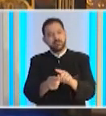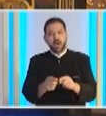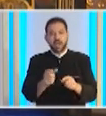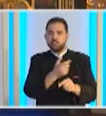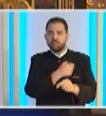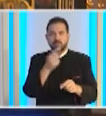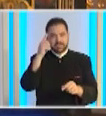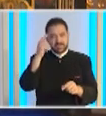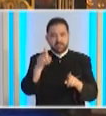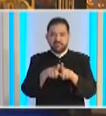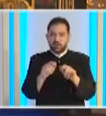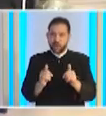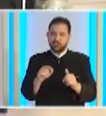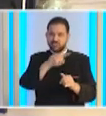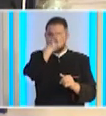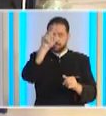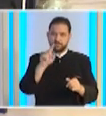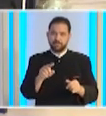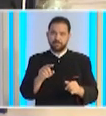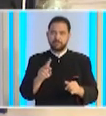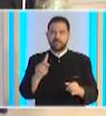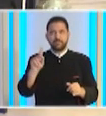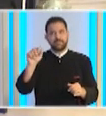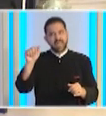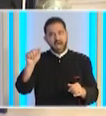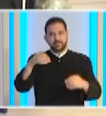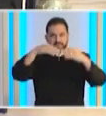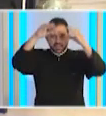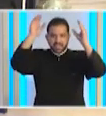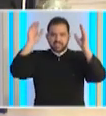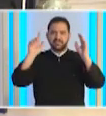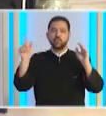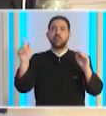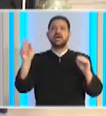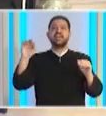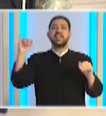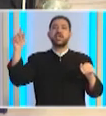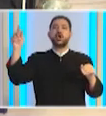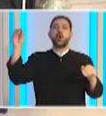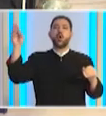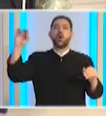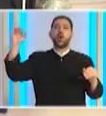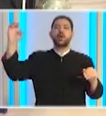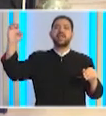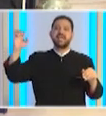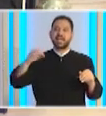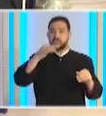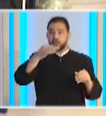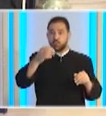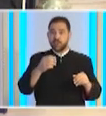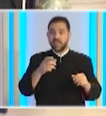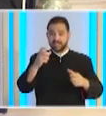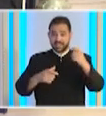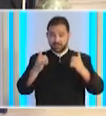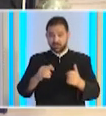acești termeni? Da, Sfântul Grigore de Nisa în special insistă asupra firii noastre